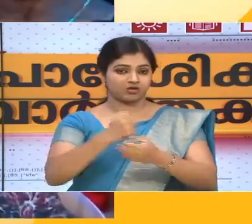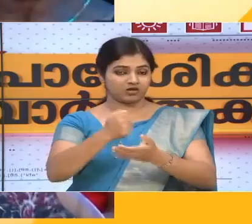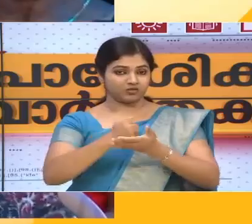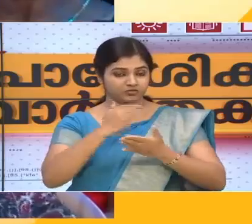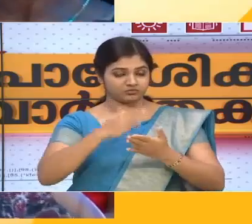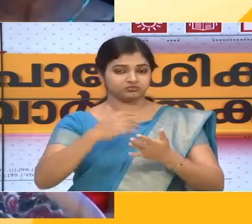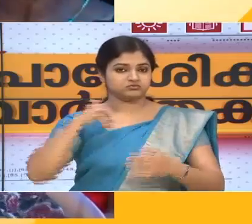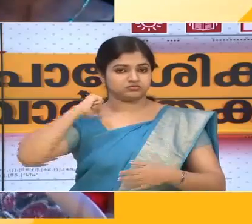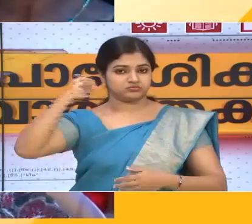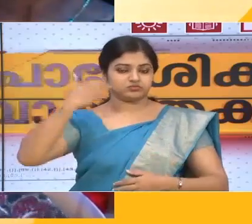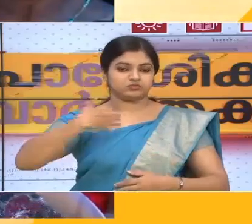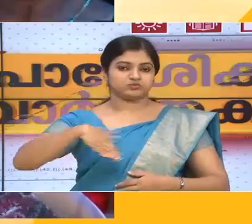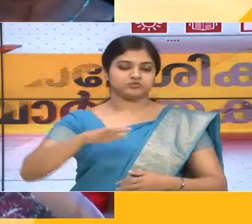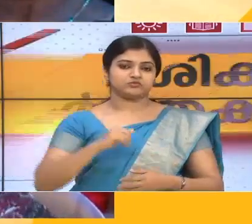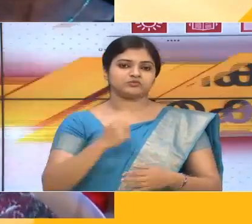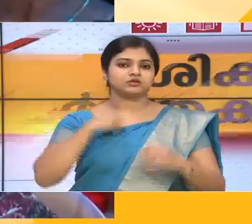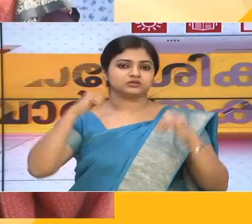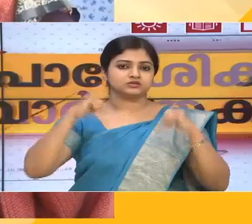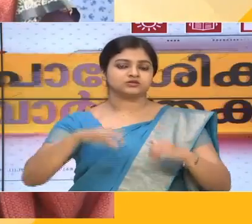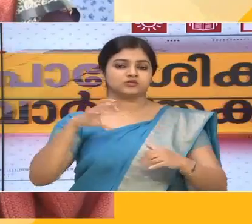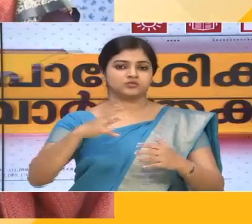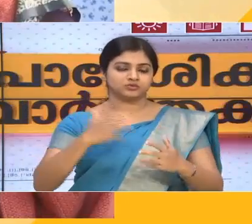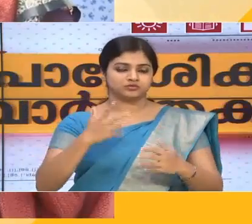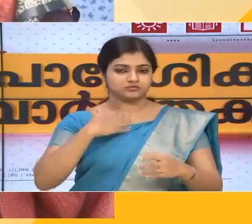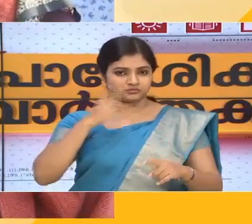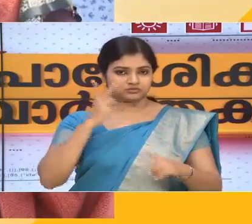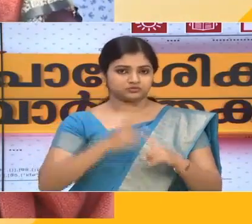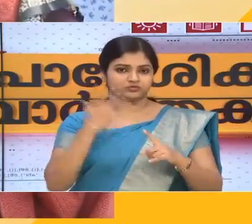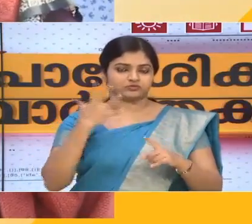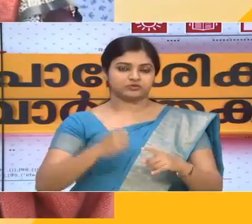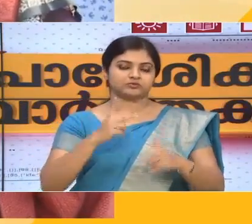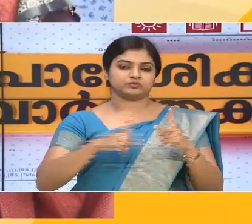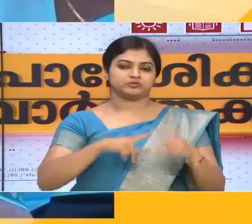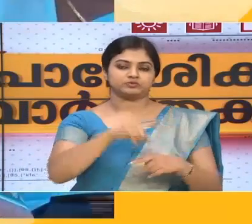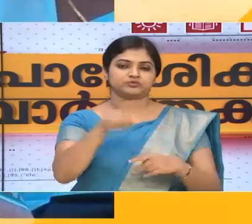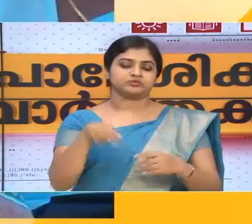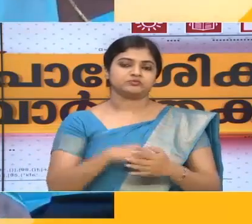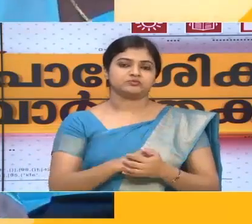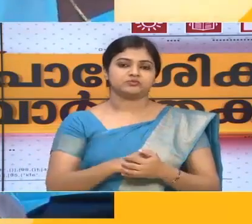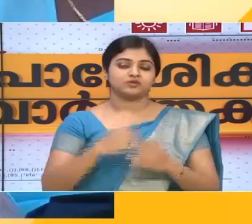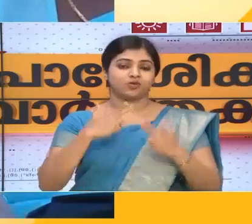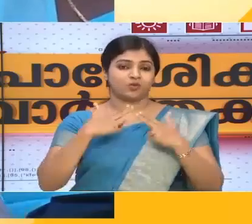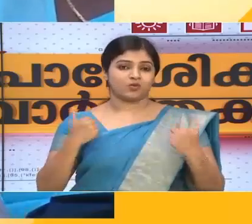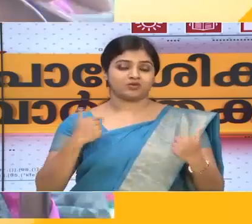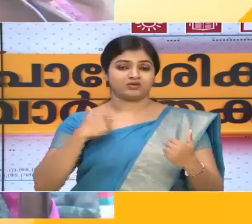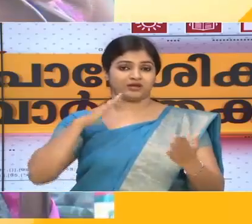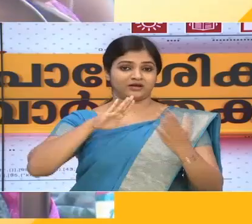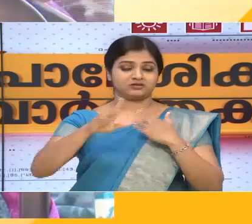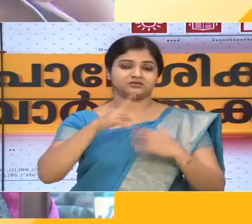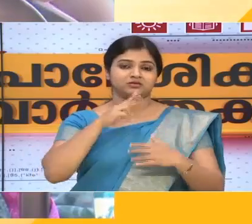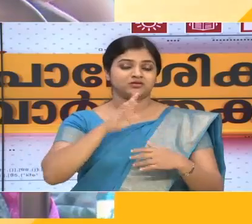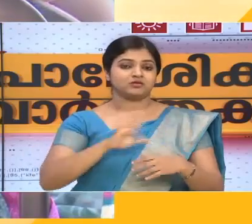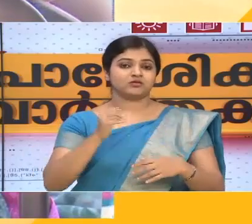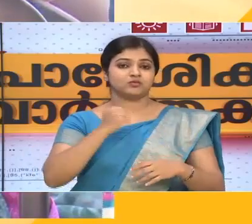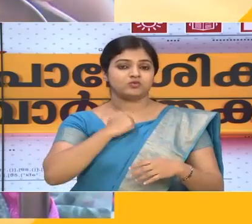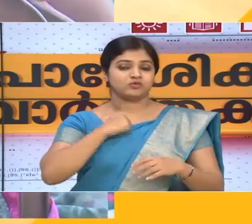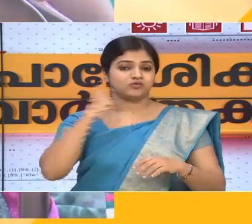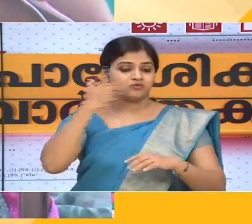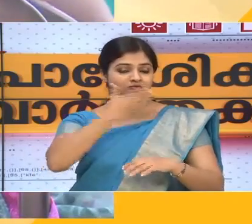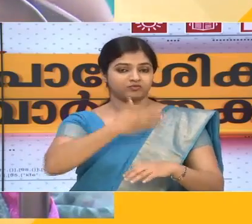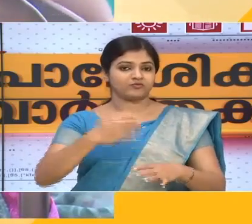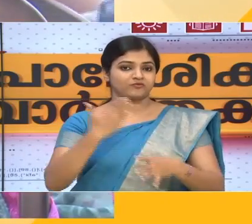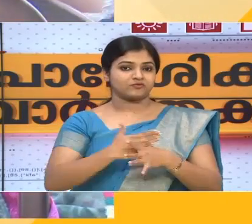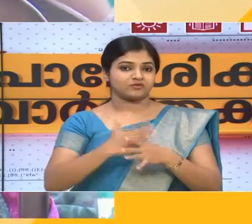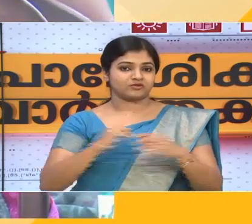ഒരിടത്തോടും പോകില്ല. ഞങ്ങൾക്ക് കിടക്കാൻ കിടപ്പിടം വേണം. നീതി വീഴത്തോടുള്ള വെല്ലുവിളിയല്ല, ഒരു ആയുഷ്കാലത്തിന്റെ അധ്വാനം മുഴുവൻ കൈവിട്ടു പോകുമോ എന്ന